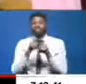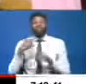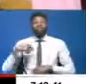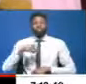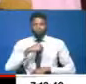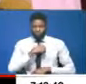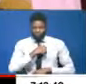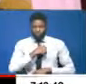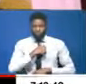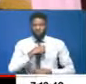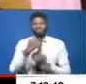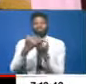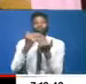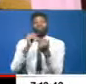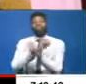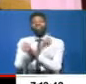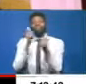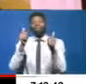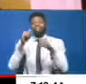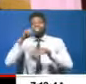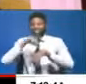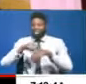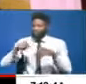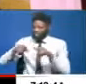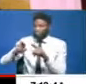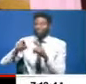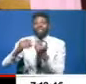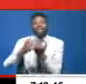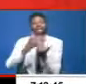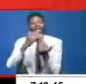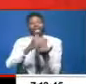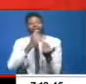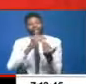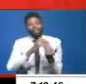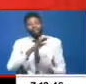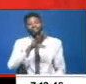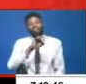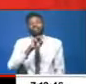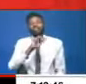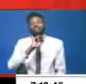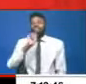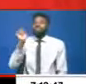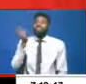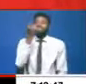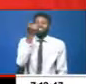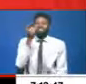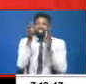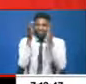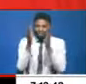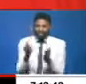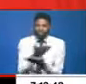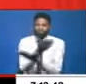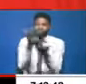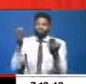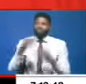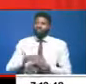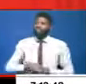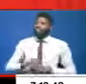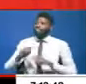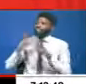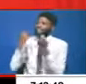you cater for the interests of 50 million Kenyans. These teams employ